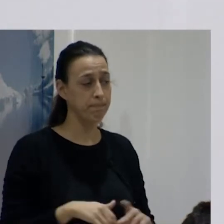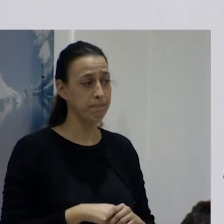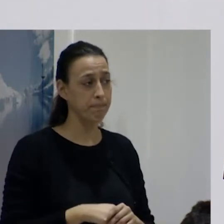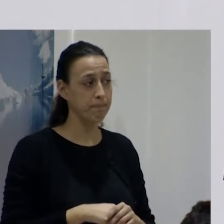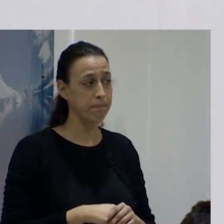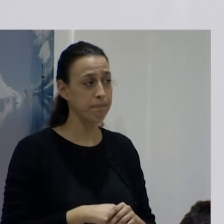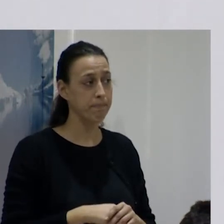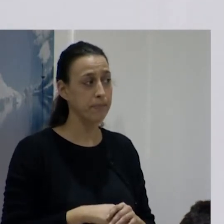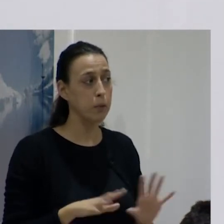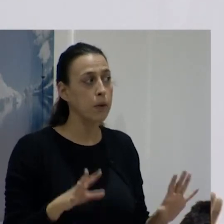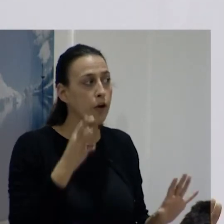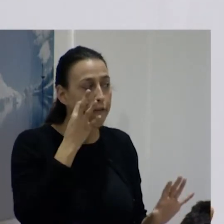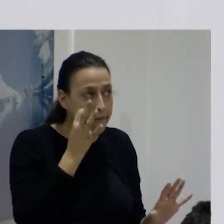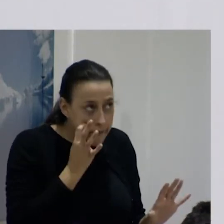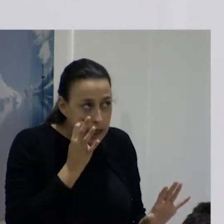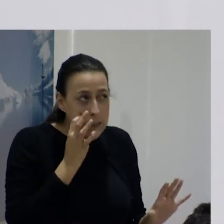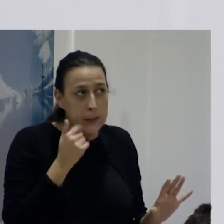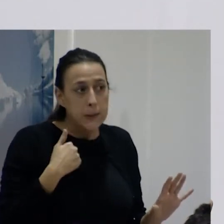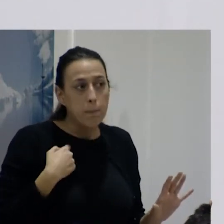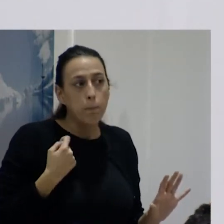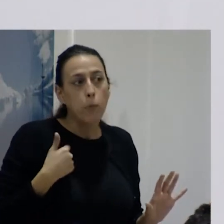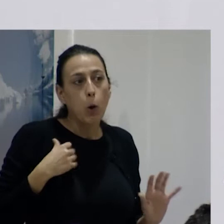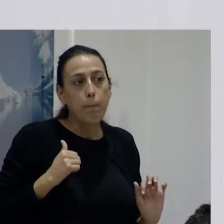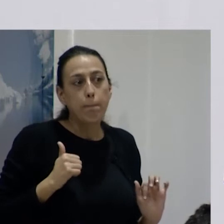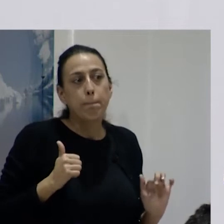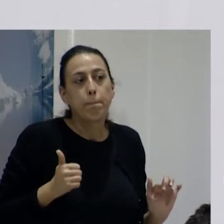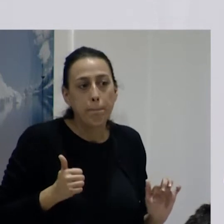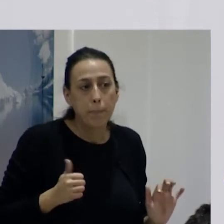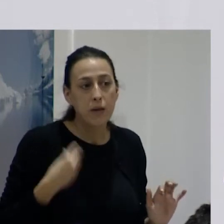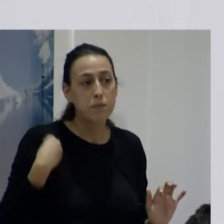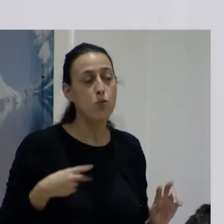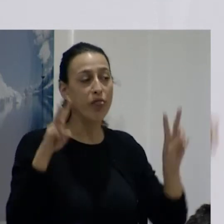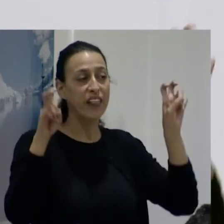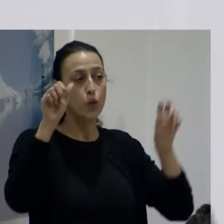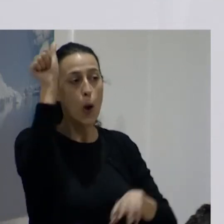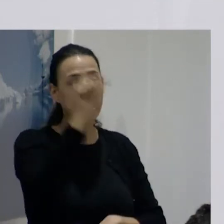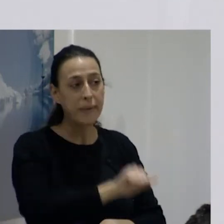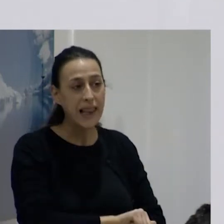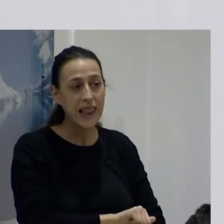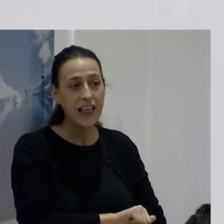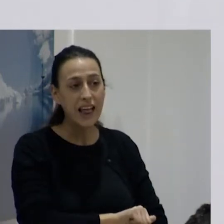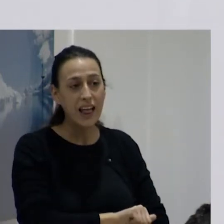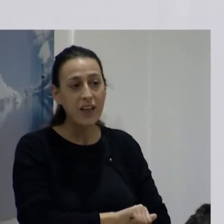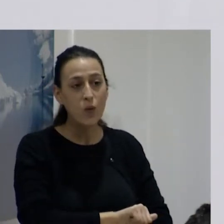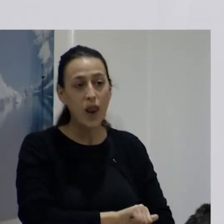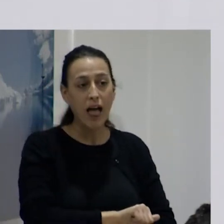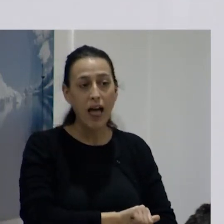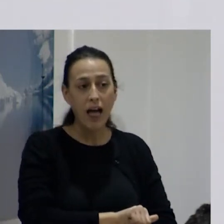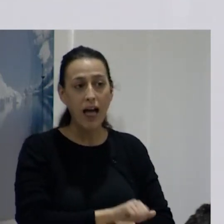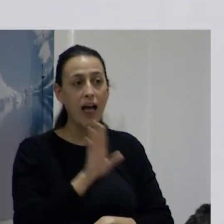Però m'atreveria a assenyalar, com en aquell títol de la pel·lícula de Godard, dos o tres coses